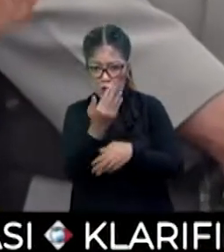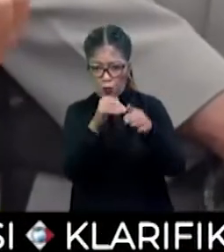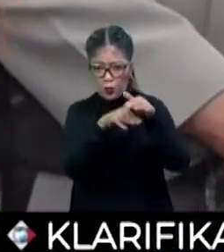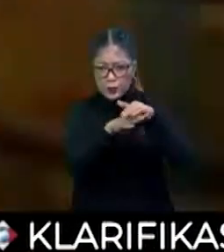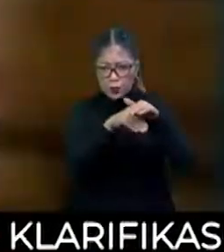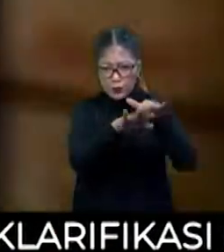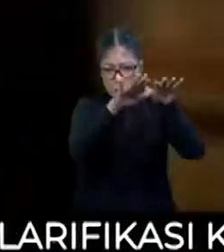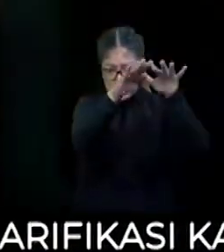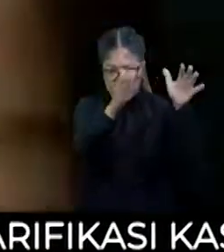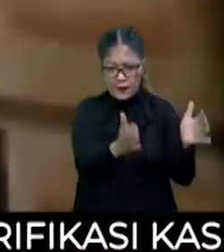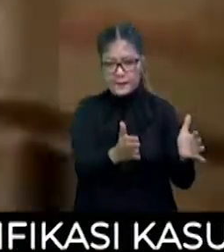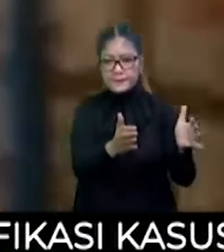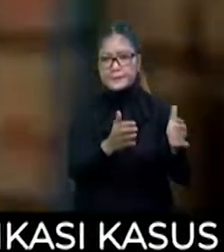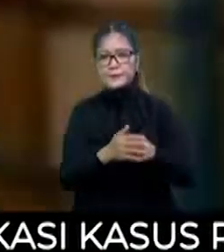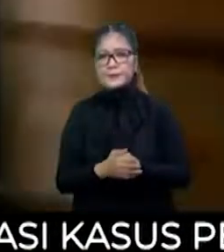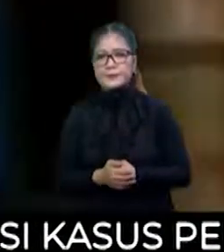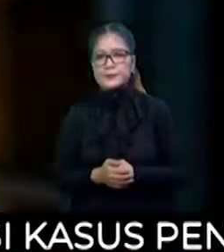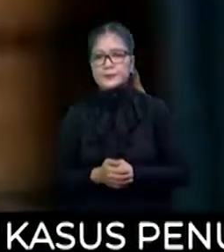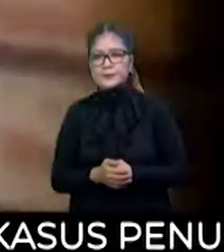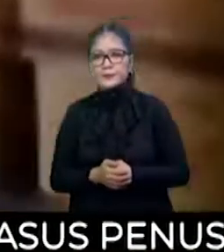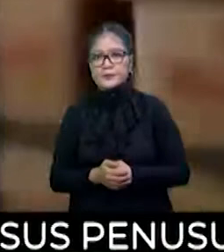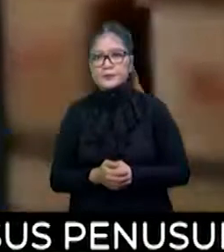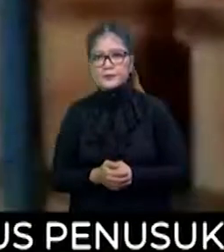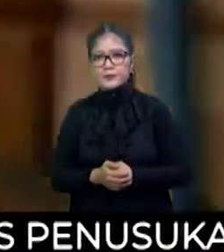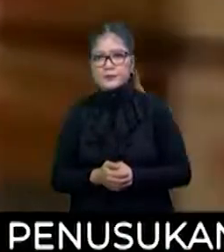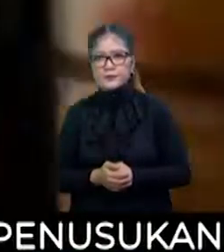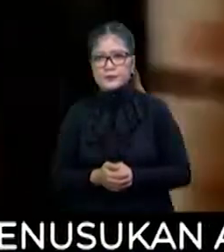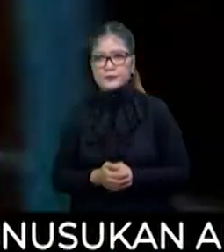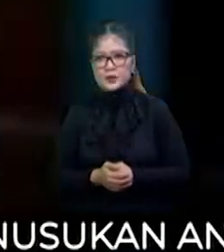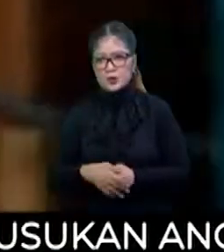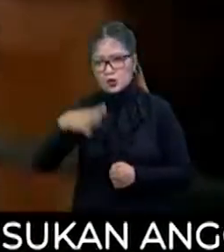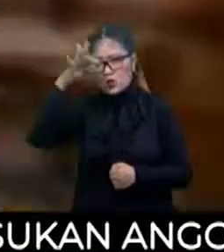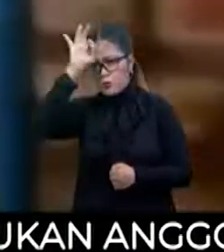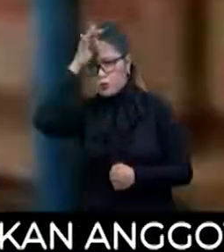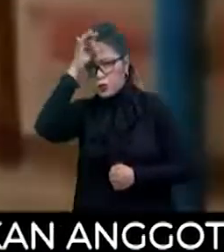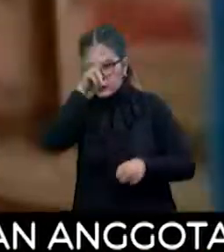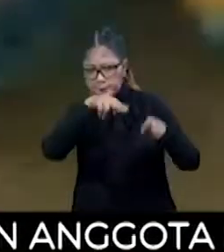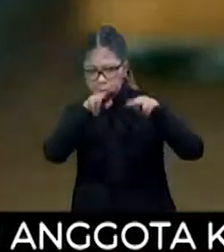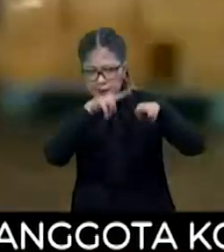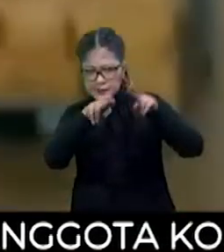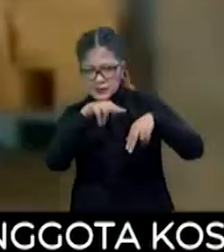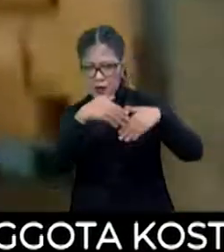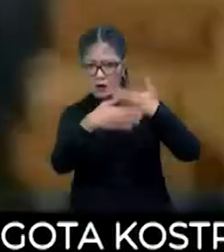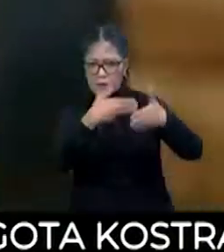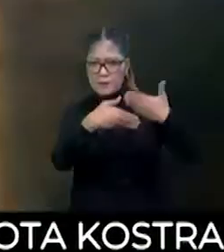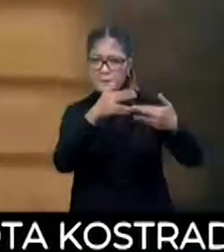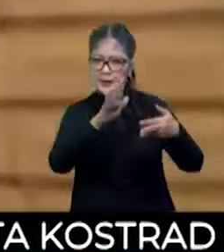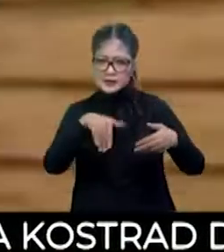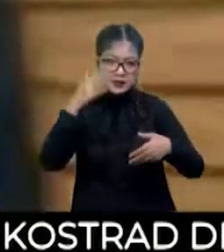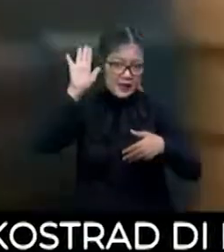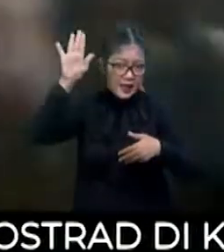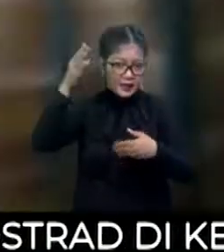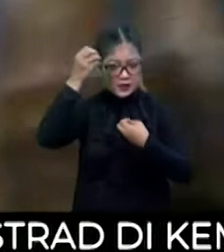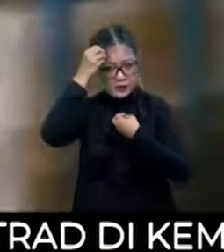pihak kepolisian. Nanti kalau sudah pasti, pasti polisi akan menyampaikan hal ini. Tapi